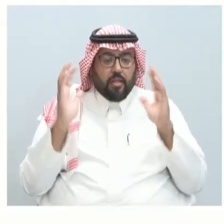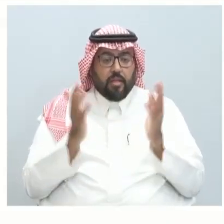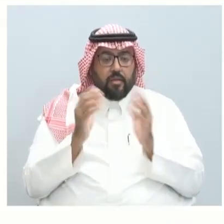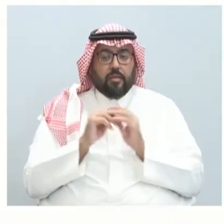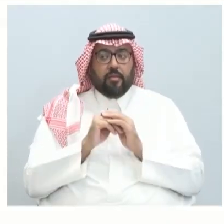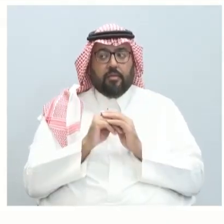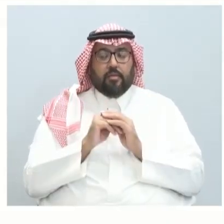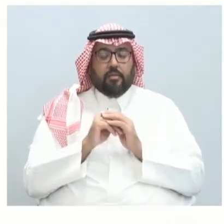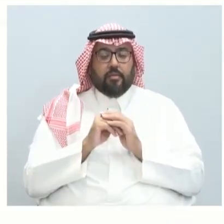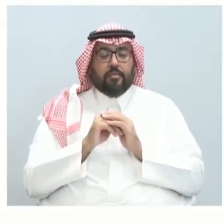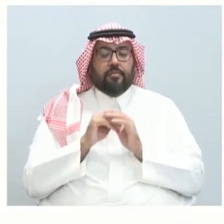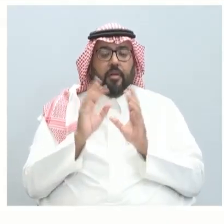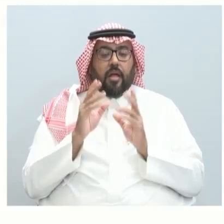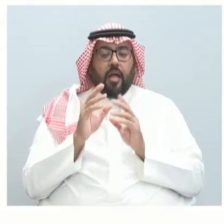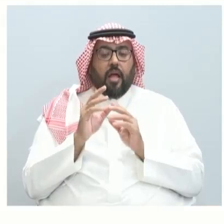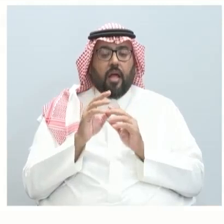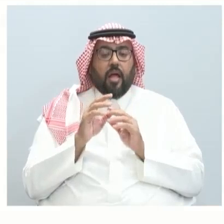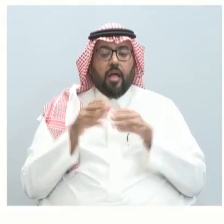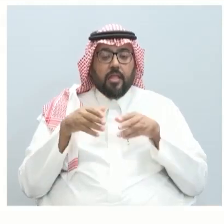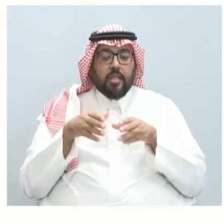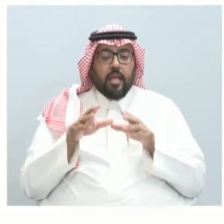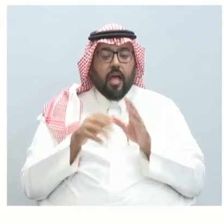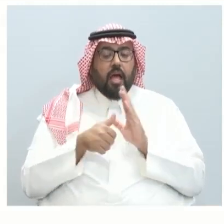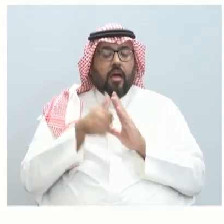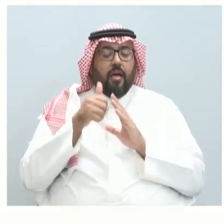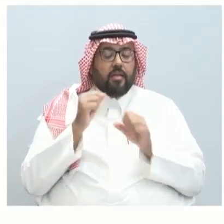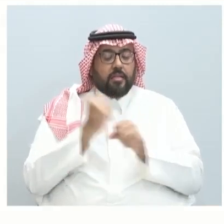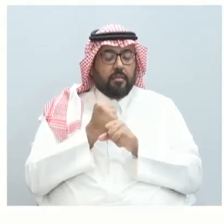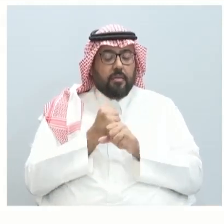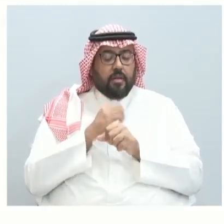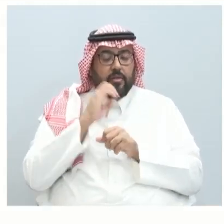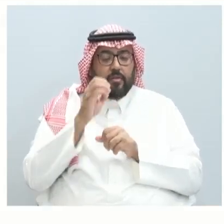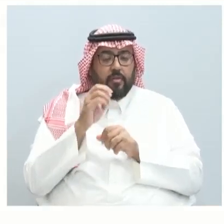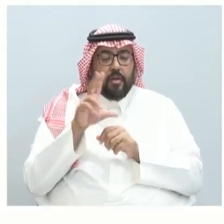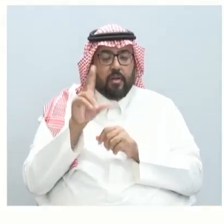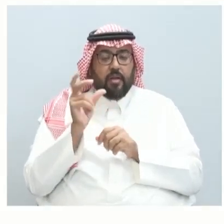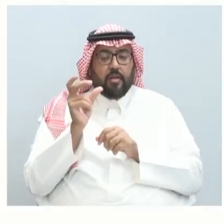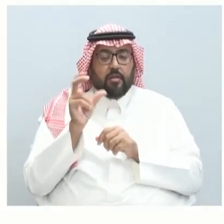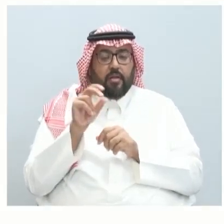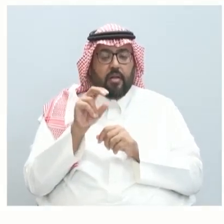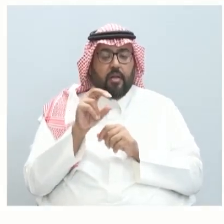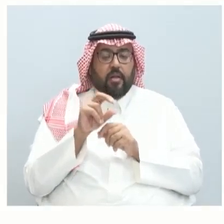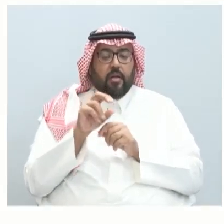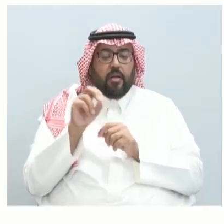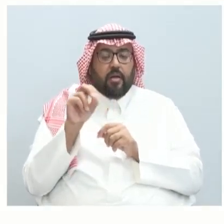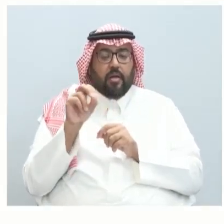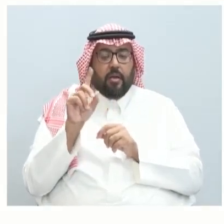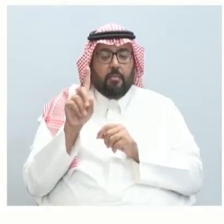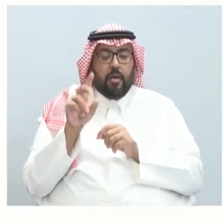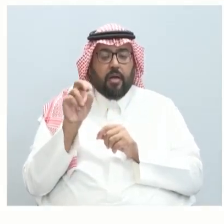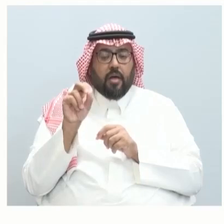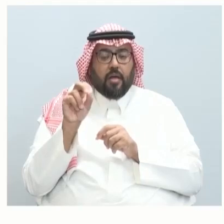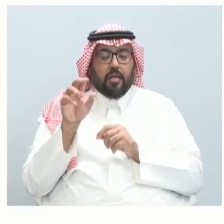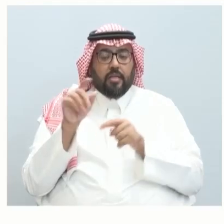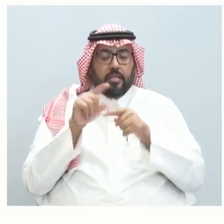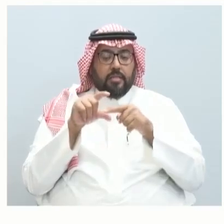اذا ستكون ابنائي بناتي الطريقه التي تستعملها لايجاد نصف القطر هي مبدعين باء